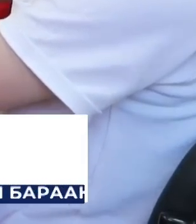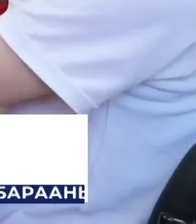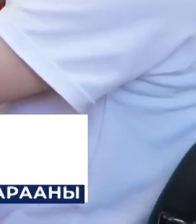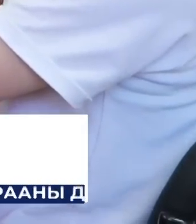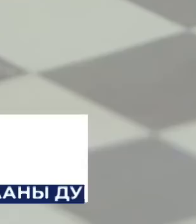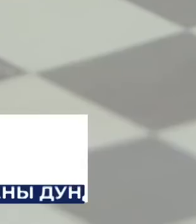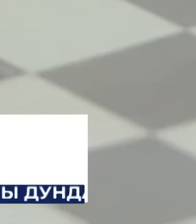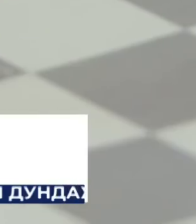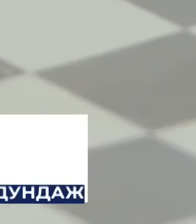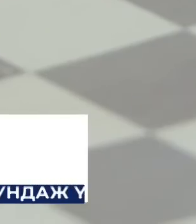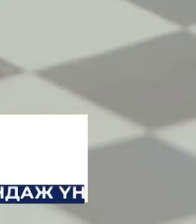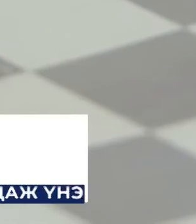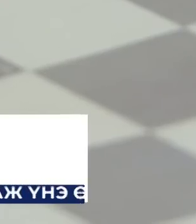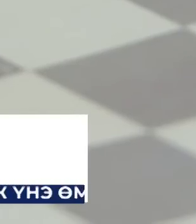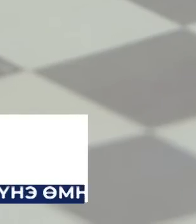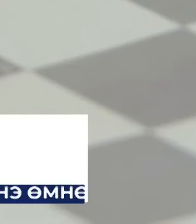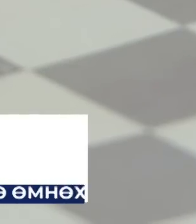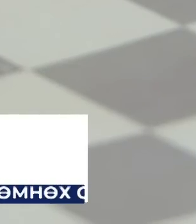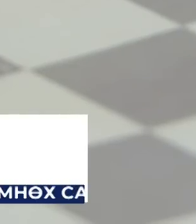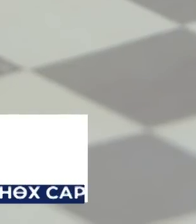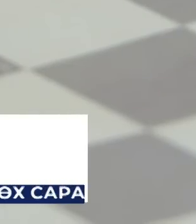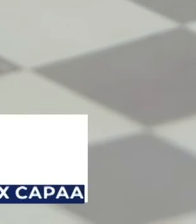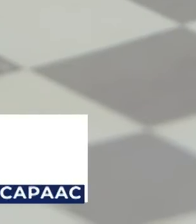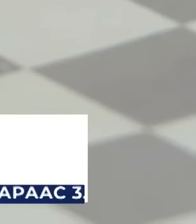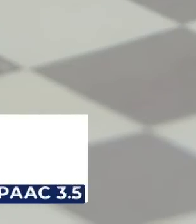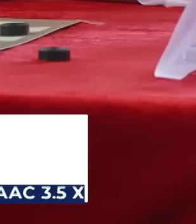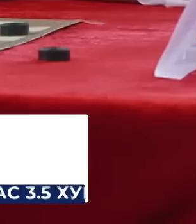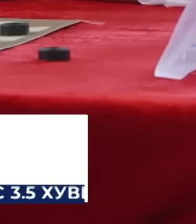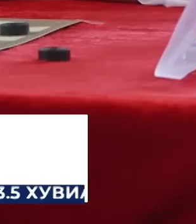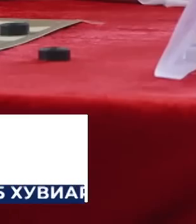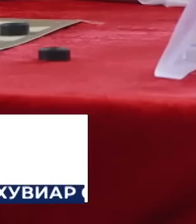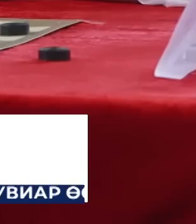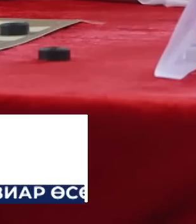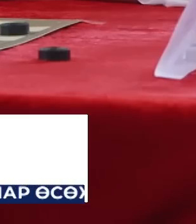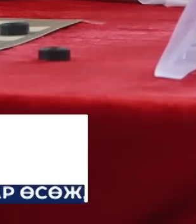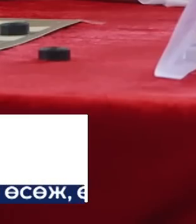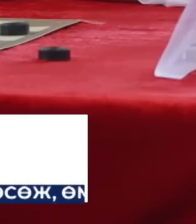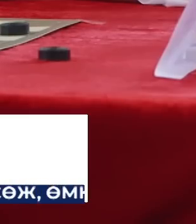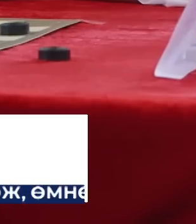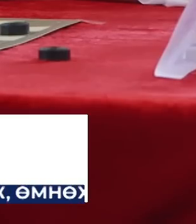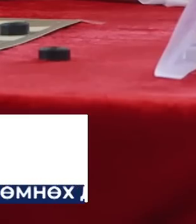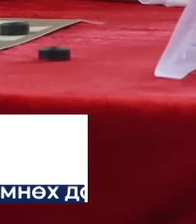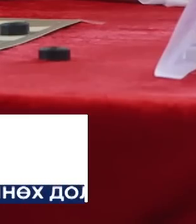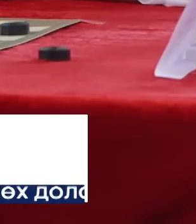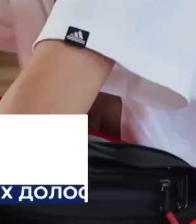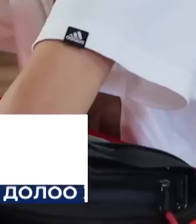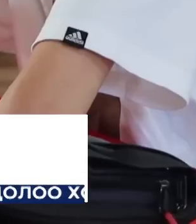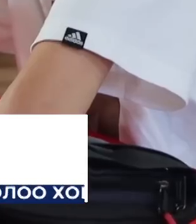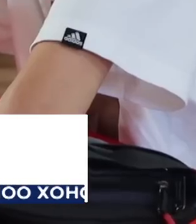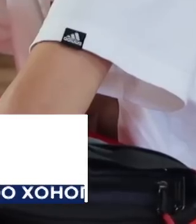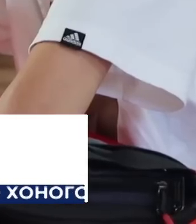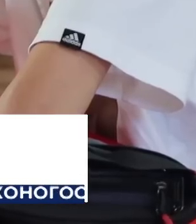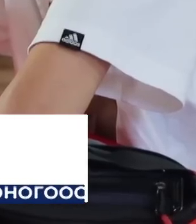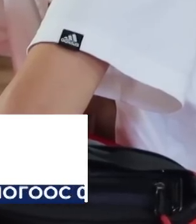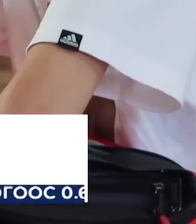мастер цолтой 1 тамирчин шалгарan оролцож байгаа юм а. Өнгөрсөн 5 дугаар сарын 19-ноос 30-ны өдрүүдэд шатрын 2023 оны